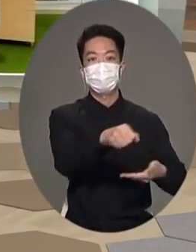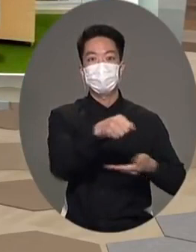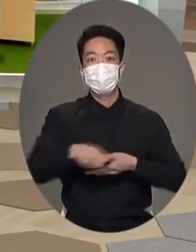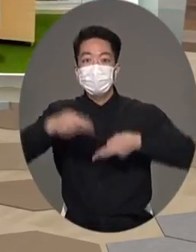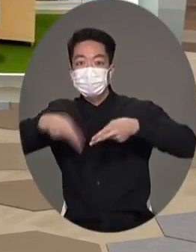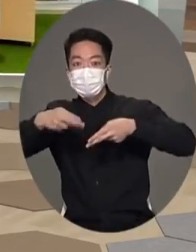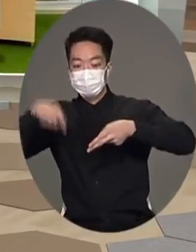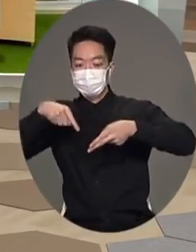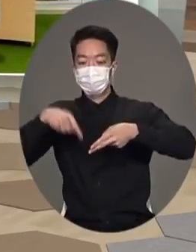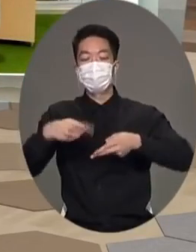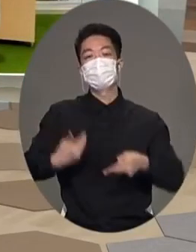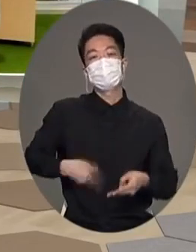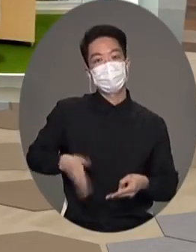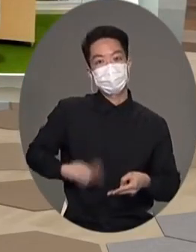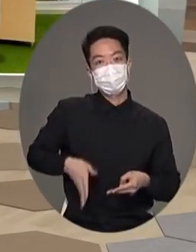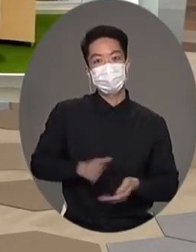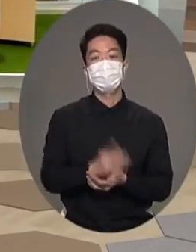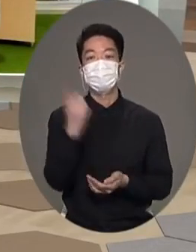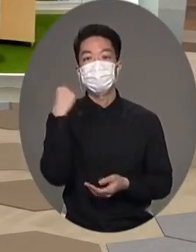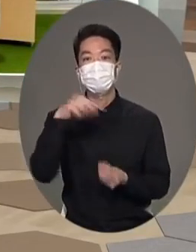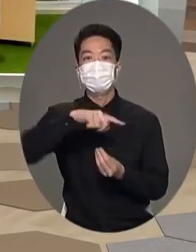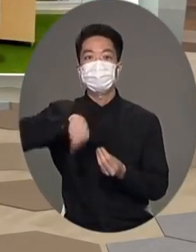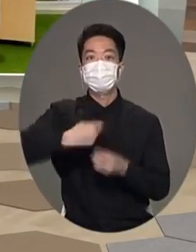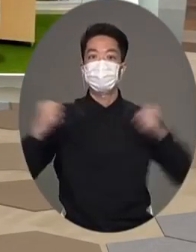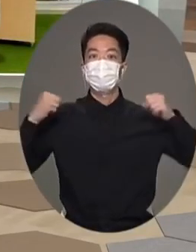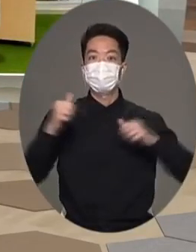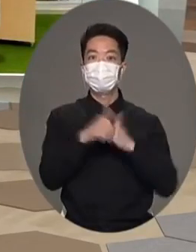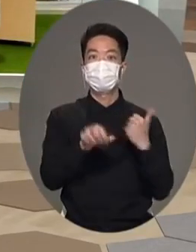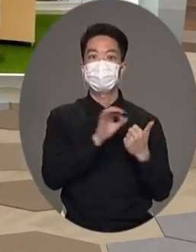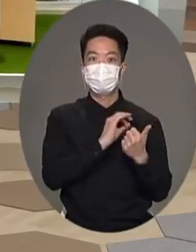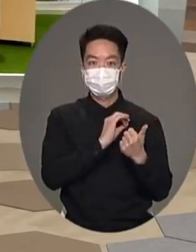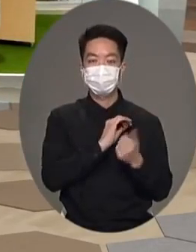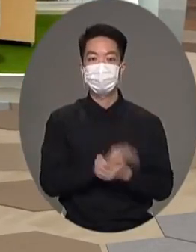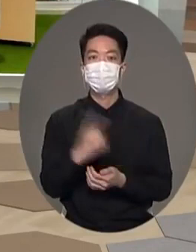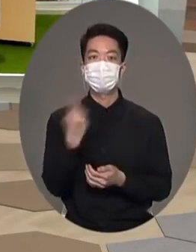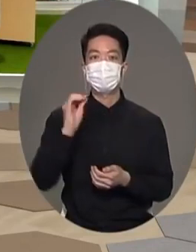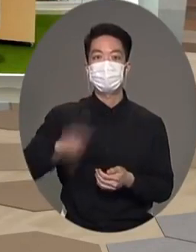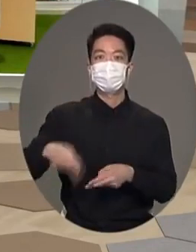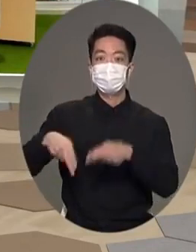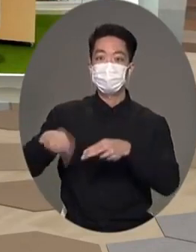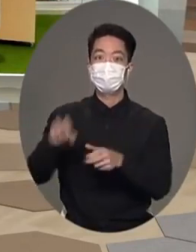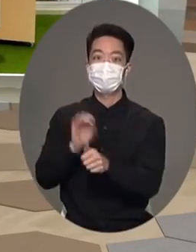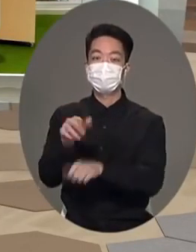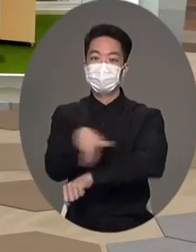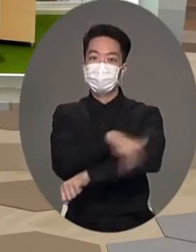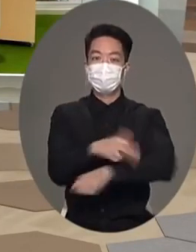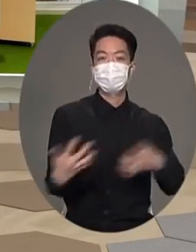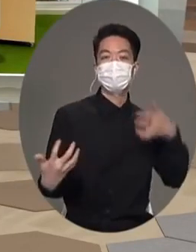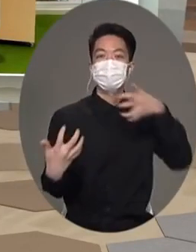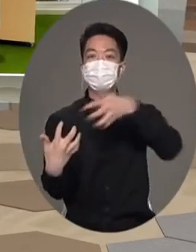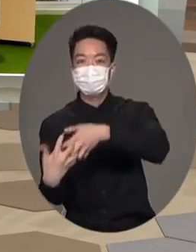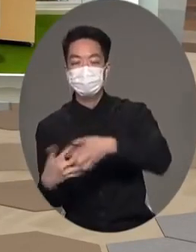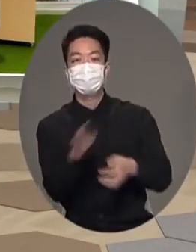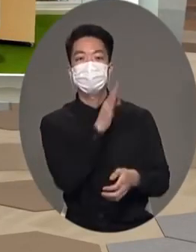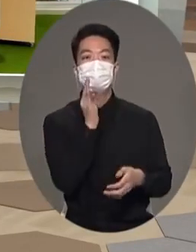不過外賣嘅餐具又造成咗浪費。最近咧環境運動委員會就配合即棄餐具嘅諮詢計劃，